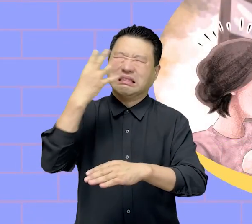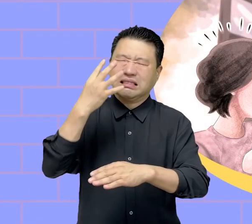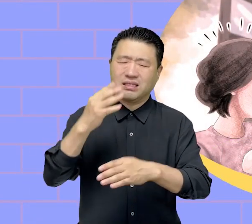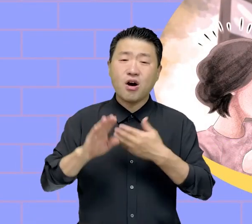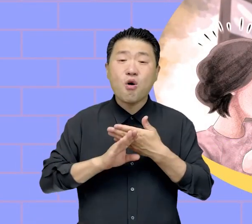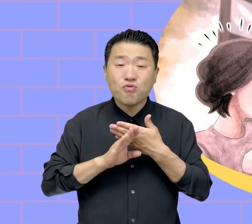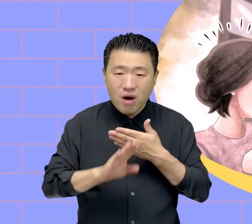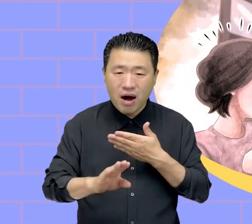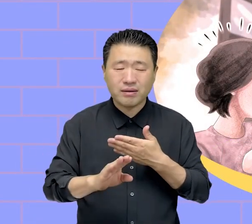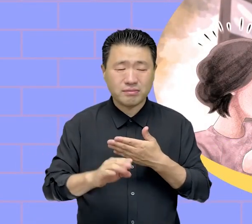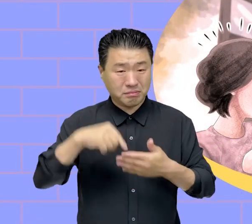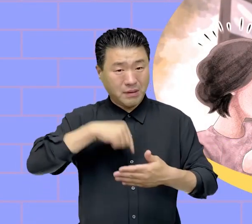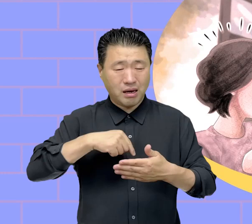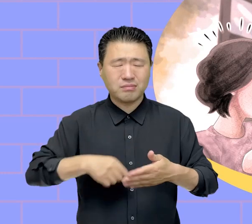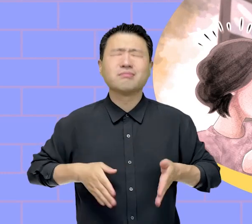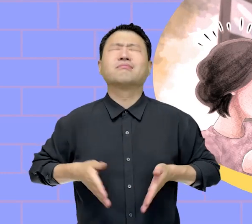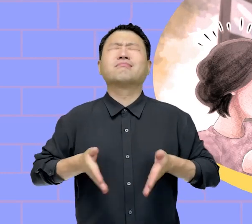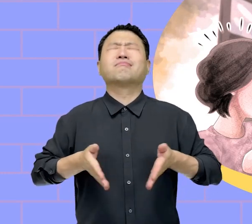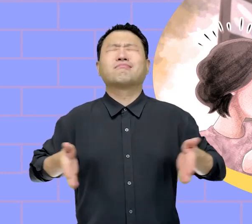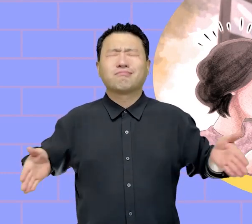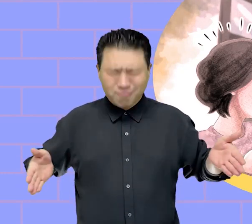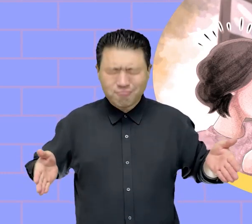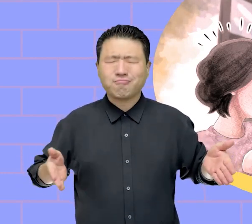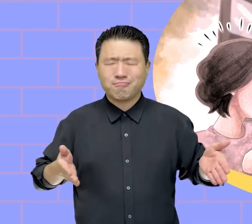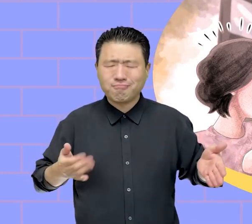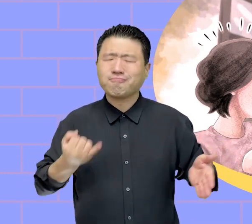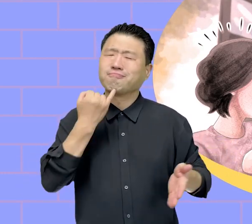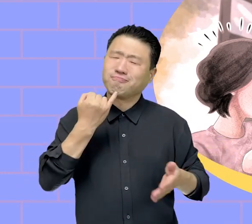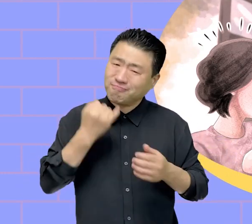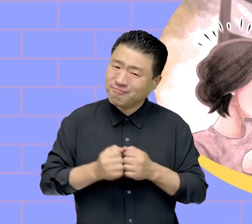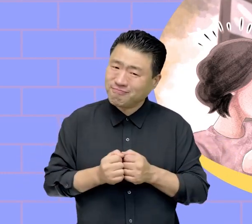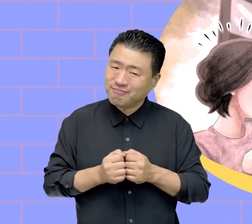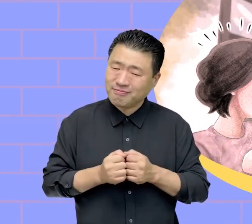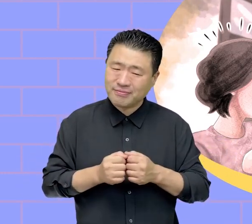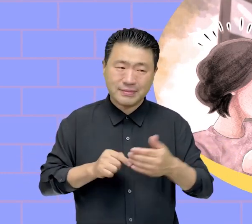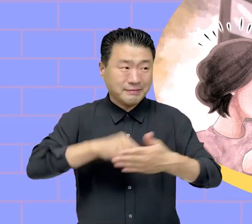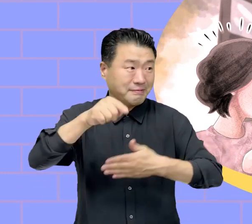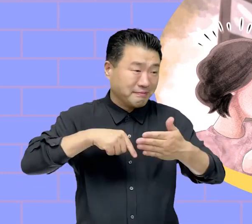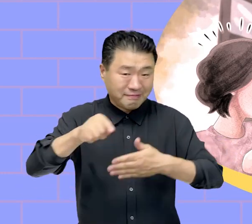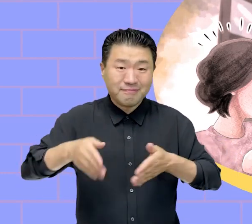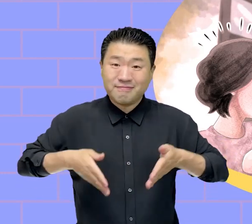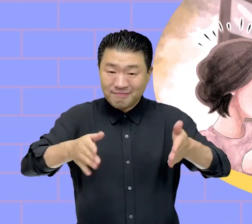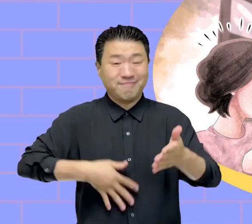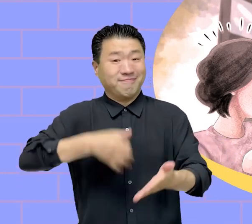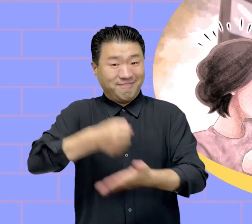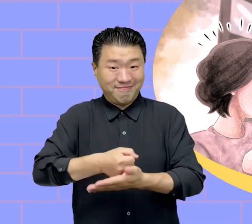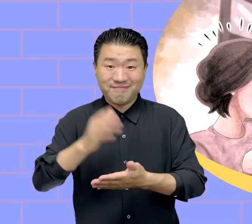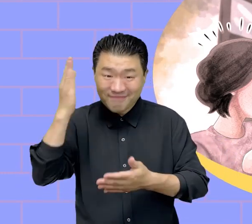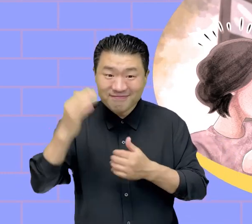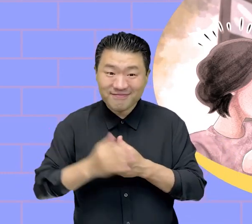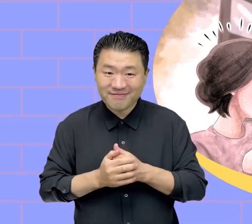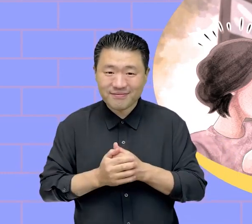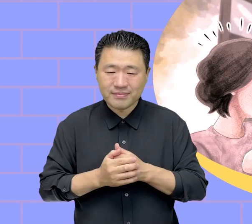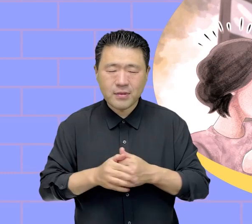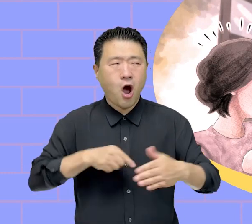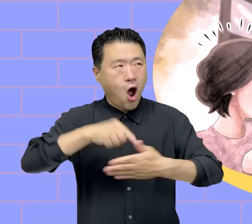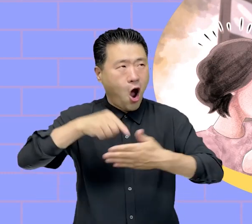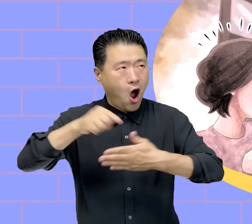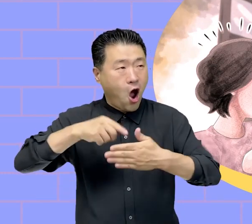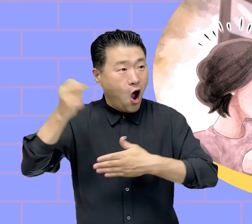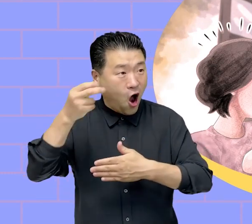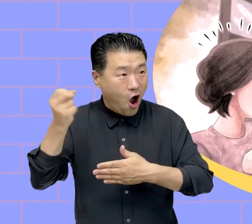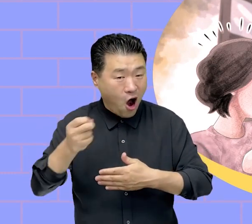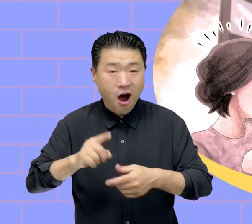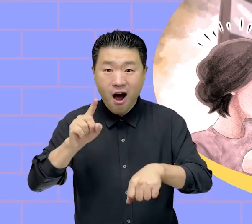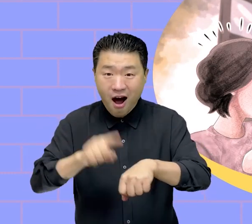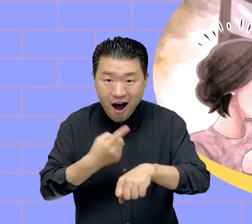버스에서 수모를 겪은 후 이상하게도 마음이 넓어졌다. 길을 나설 용기를 낼 수 있었고 자꾸자꾸